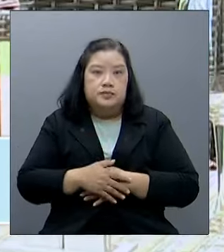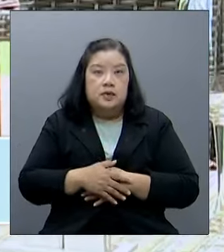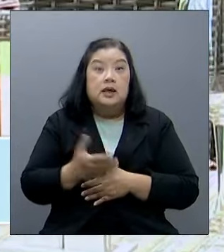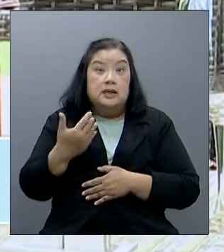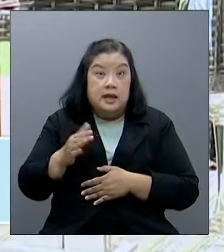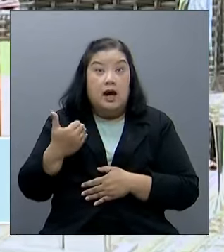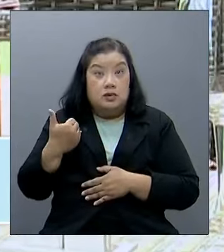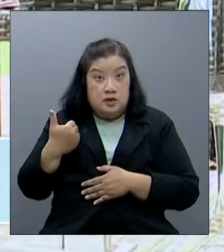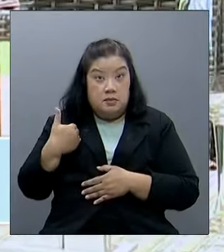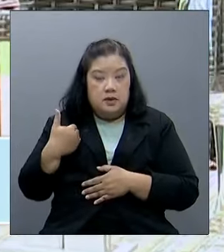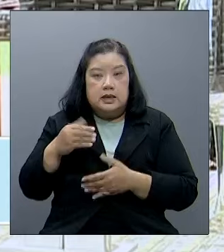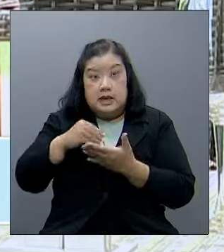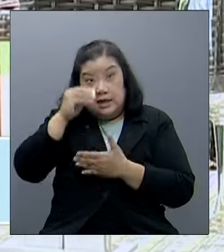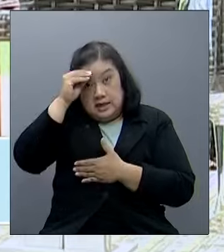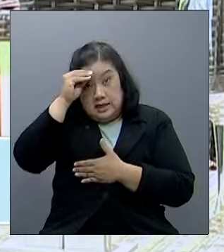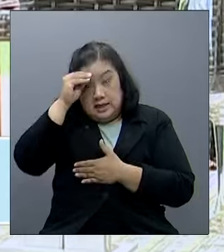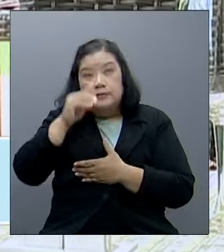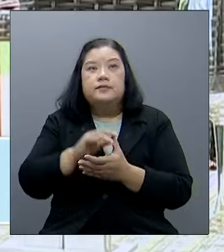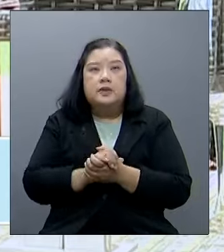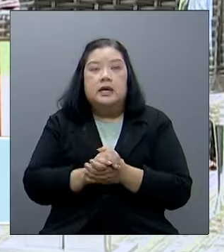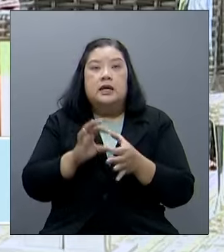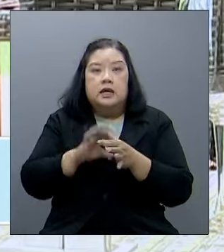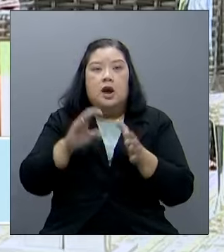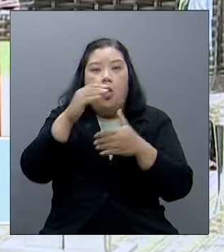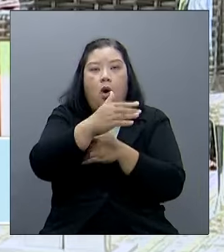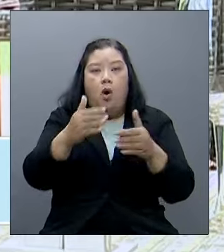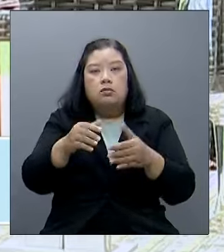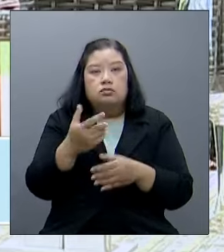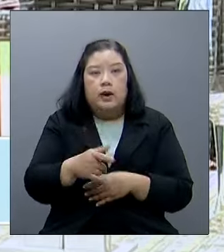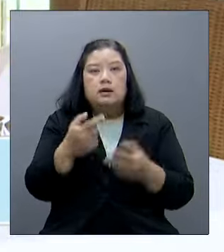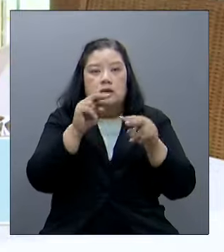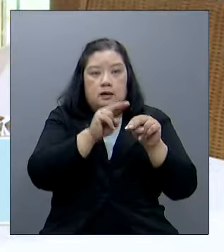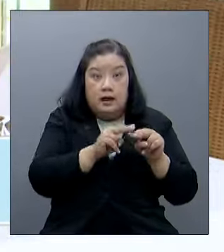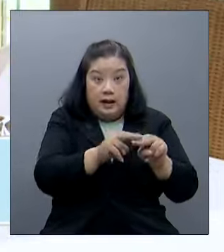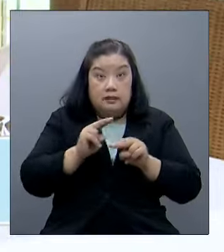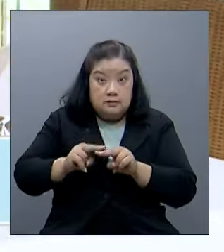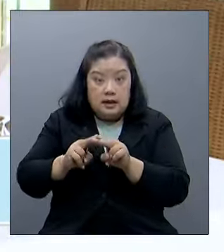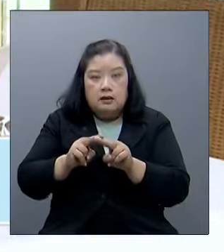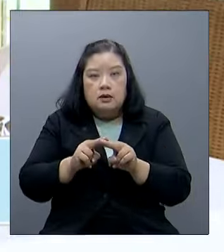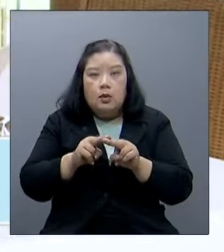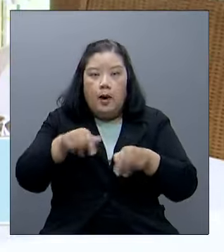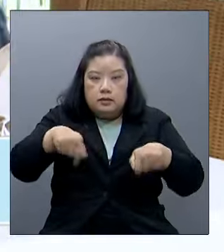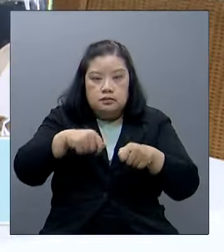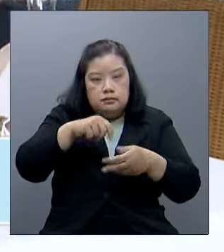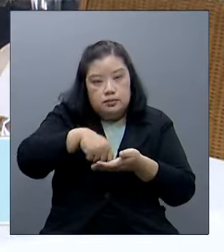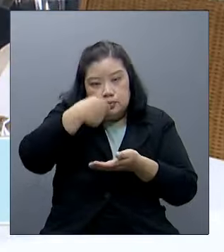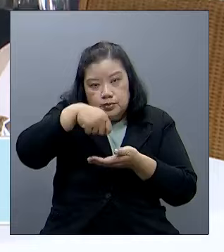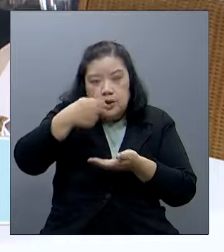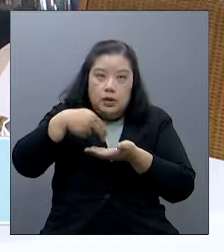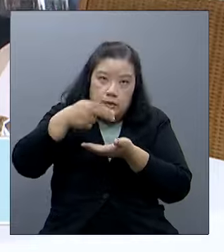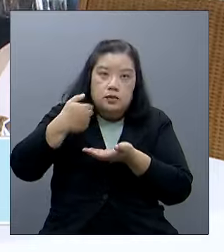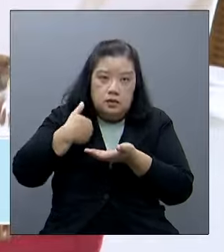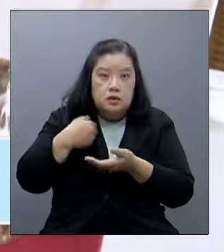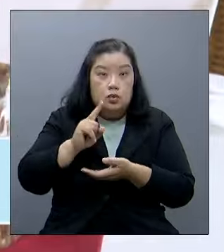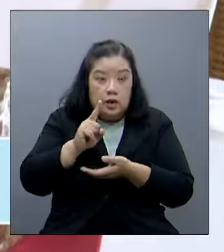ของ hygiene เกี่ยวกับห้องอาหารนะครับก็เรื่องความสะอาดนะครับถือว่าเป็นส่วนสำคัญของงานบริการ